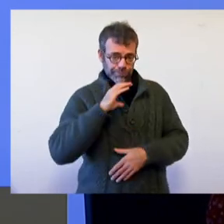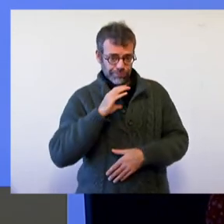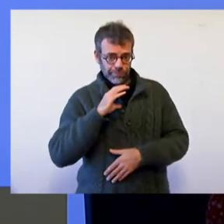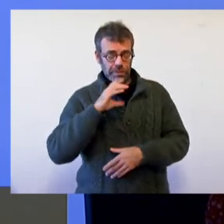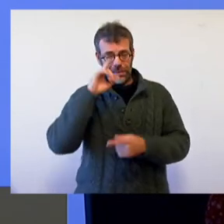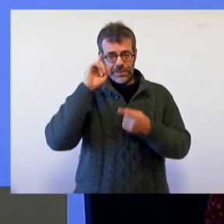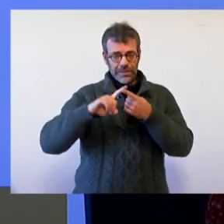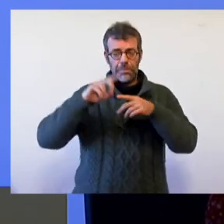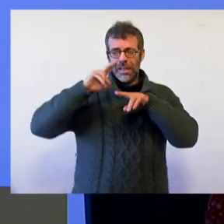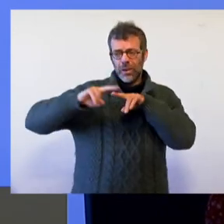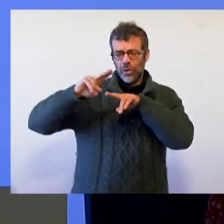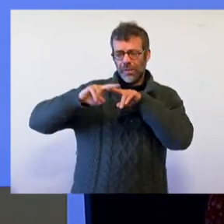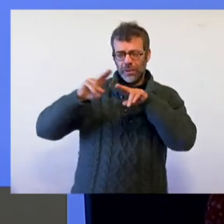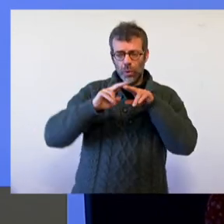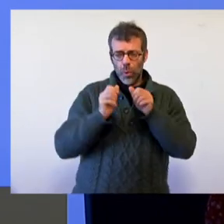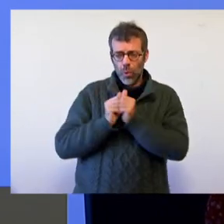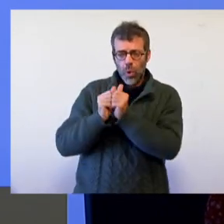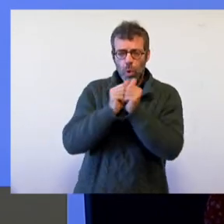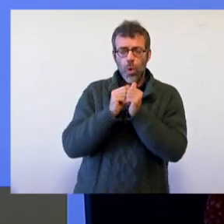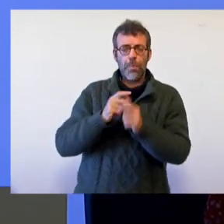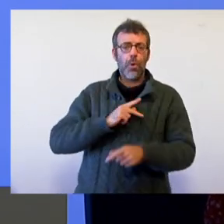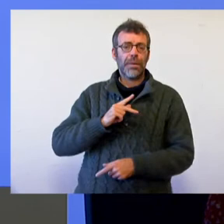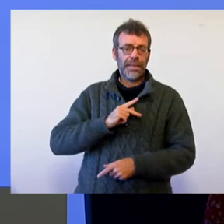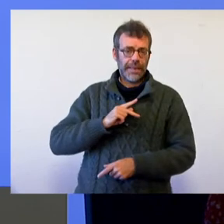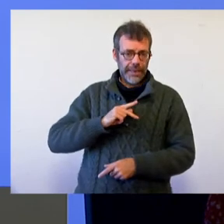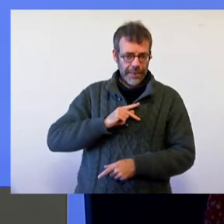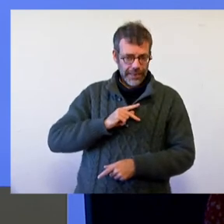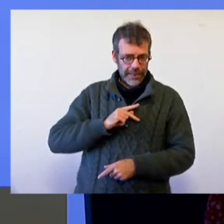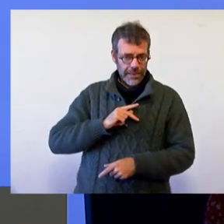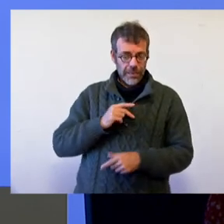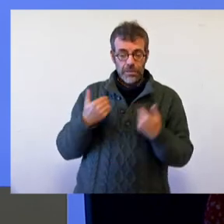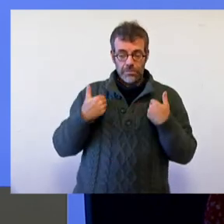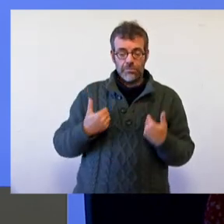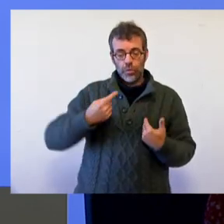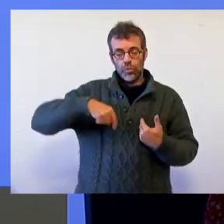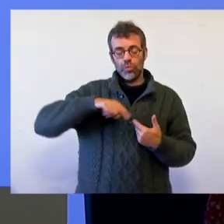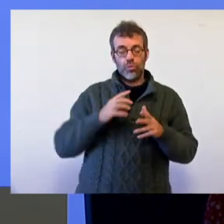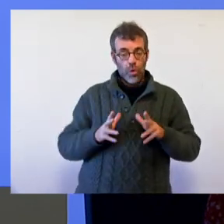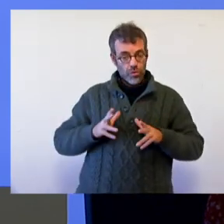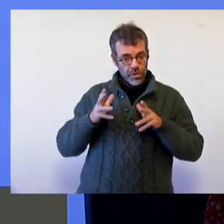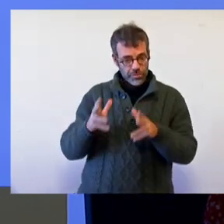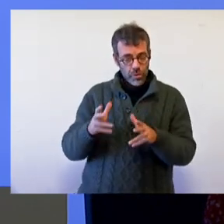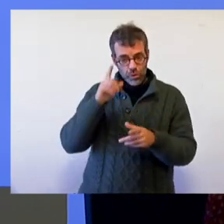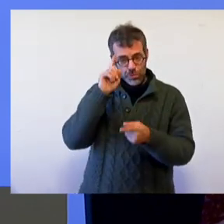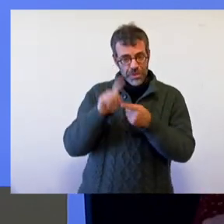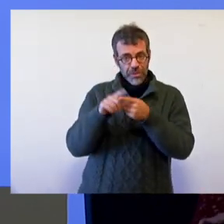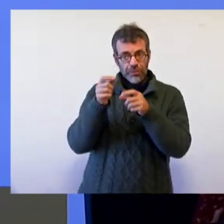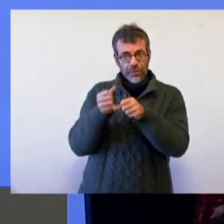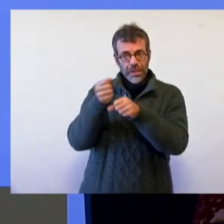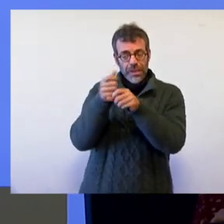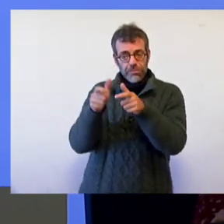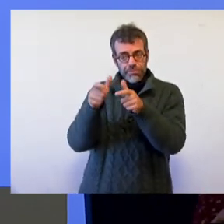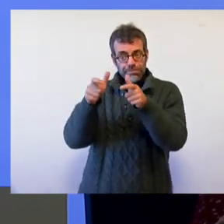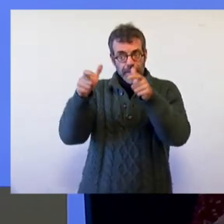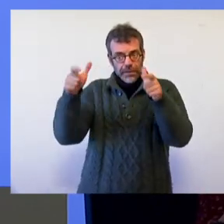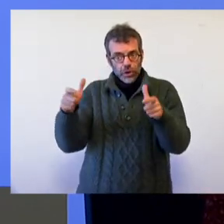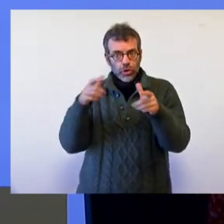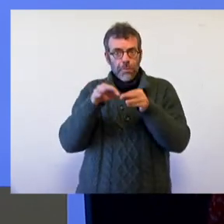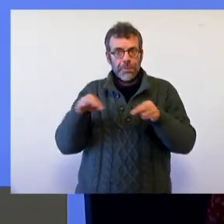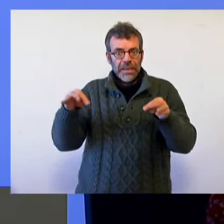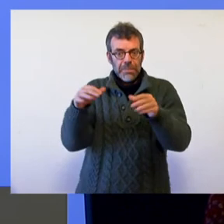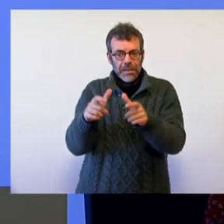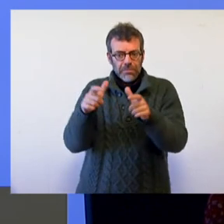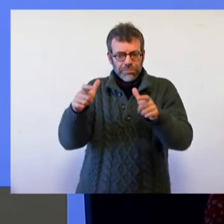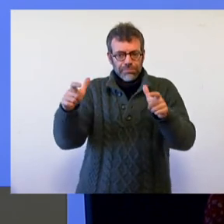des copropriétés sur lesquelles nous sommes engagés et pour avoir l'extension du périmètre de l'ANRU